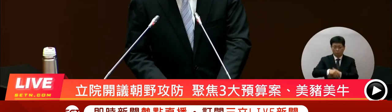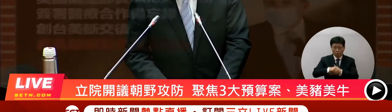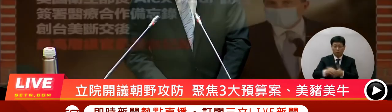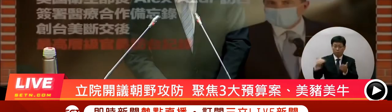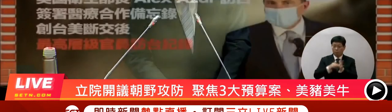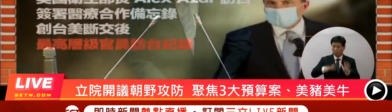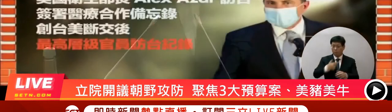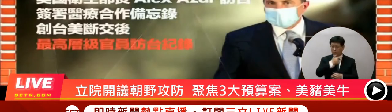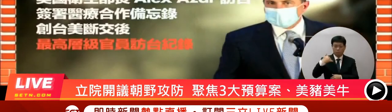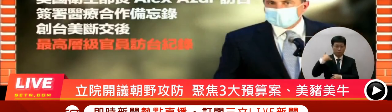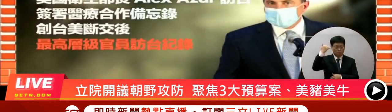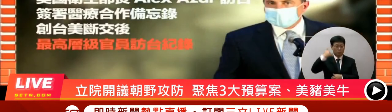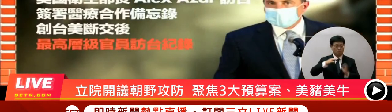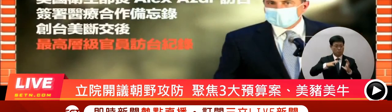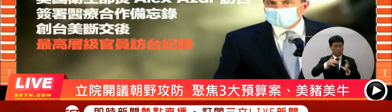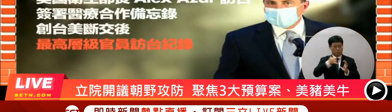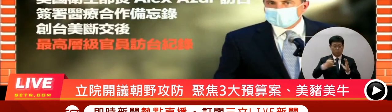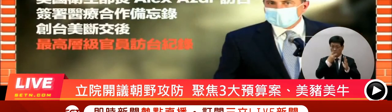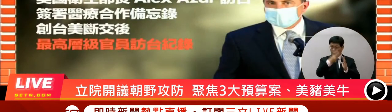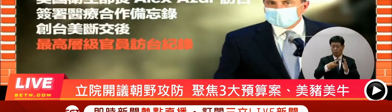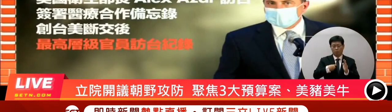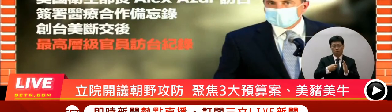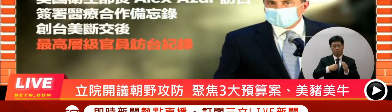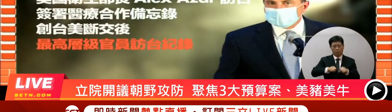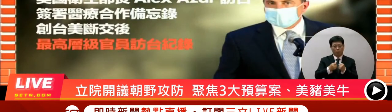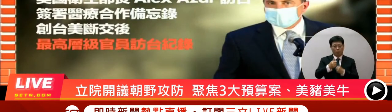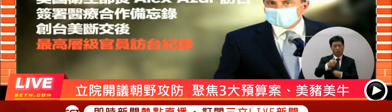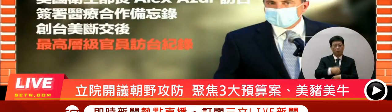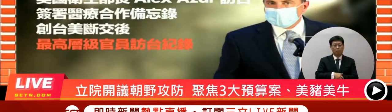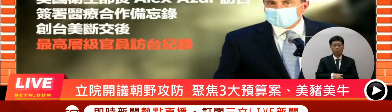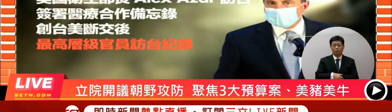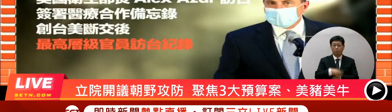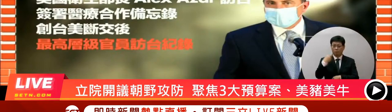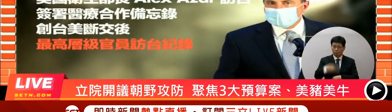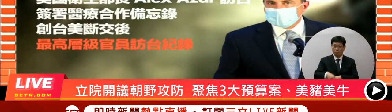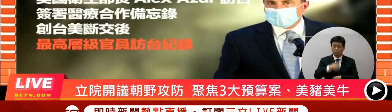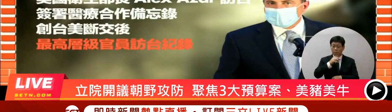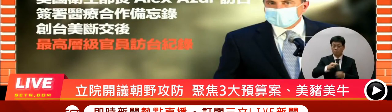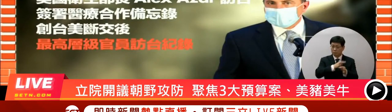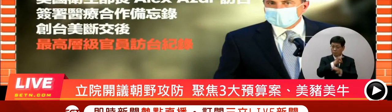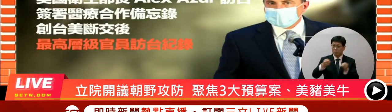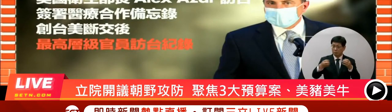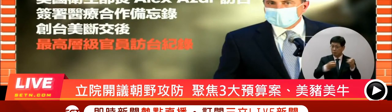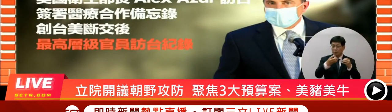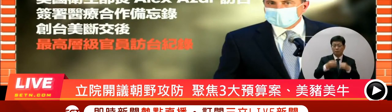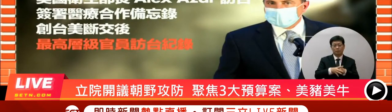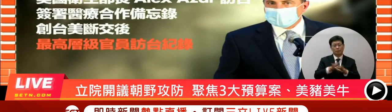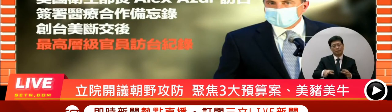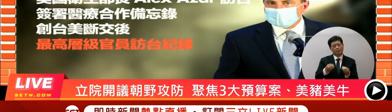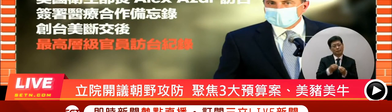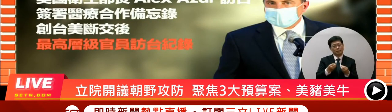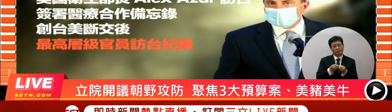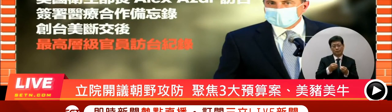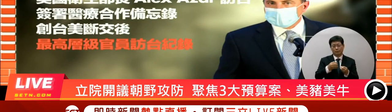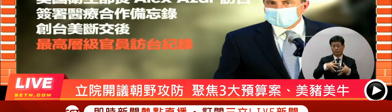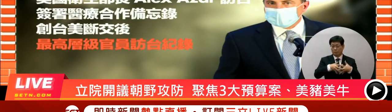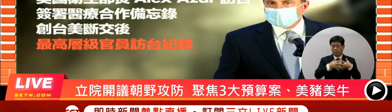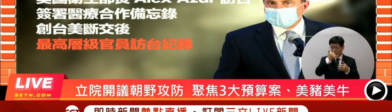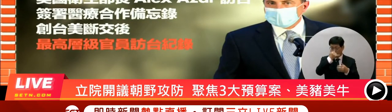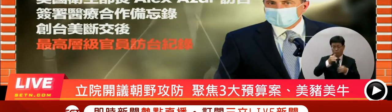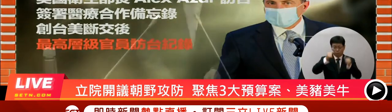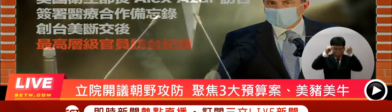高层级官员来访的记录，唯独经贸谈判却因为 美猪美